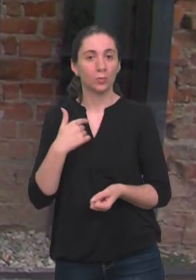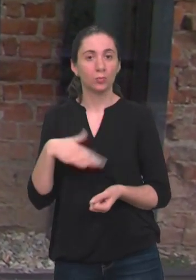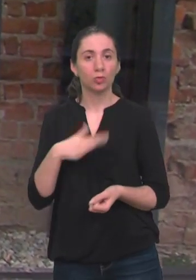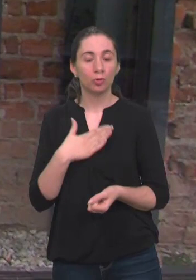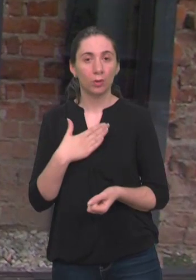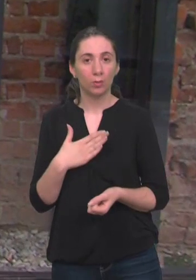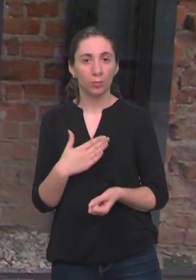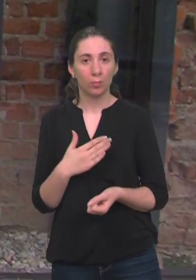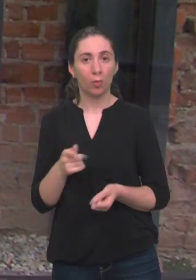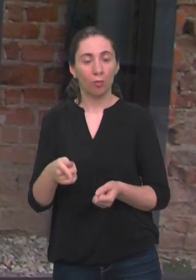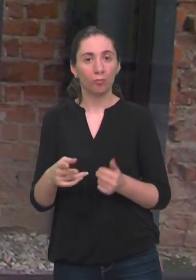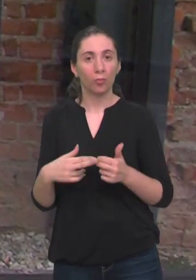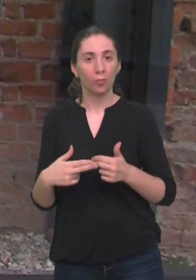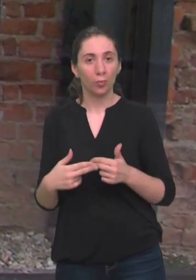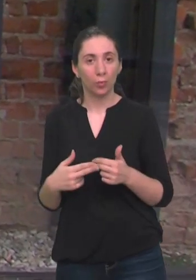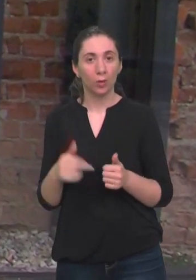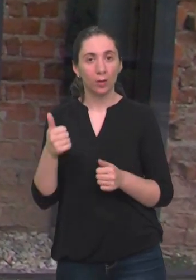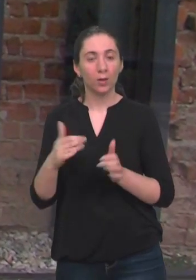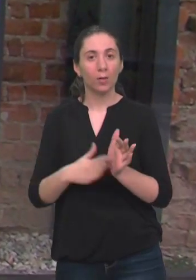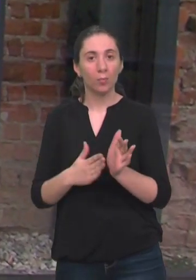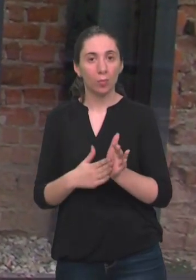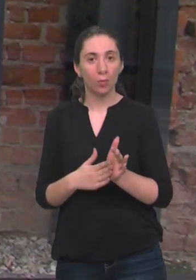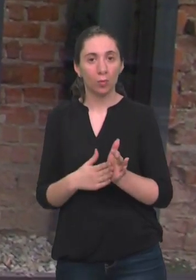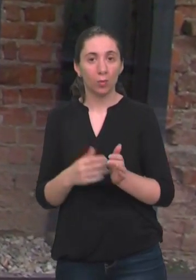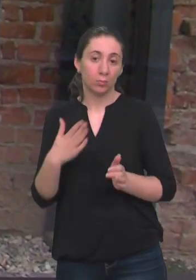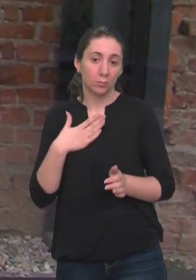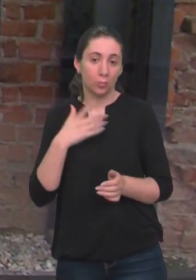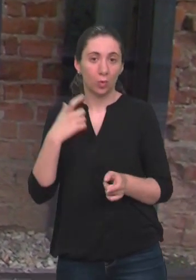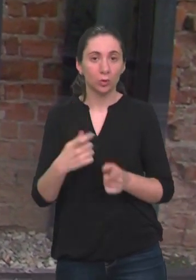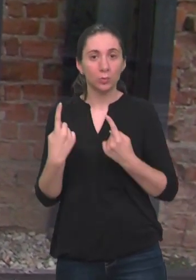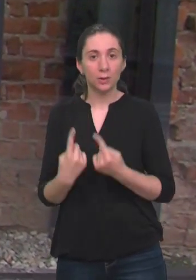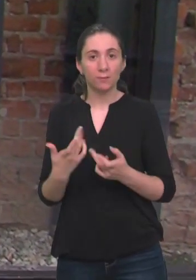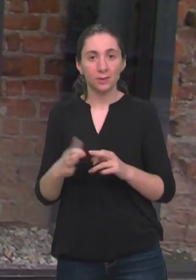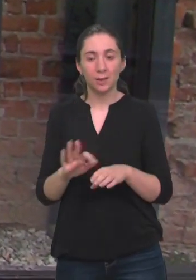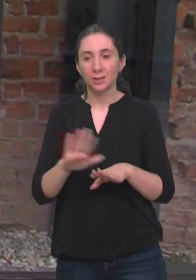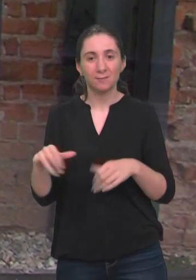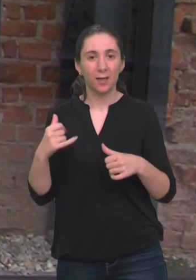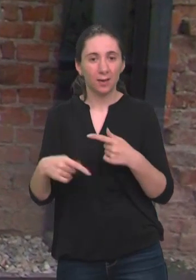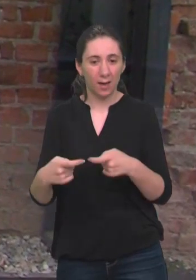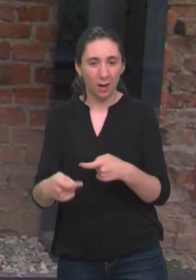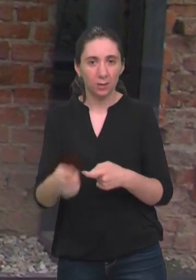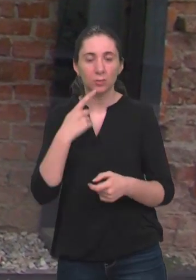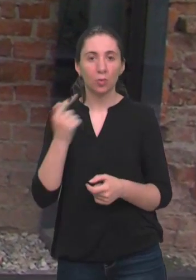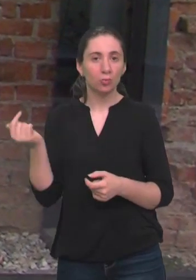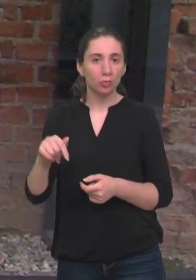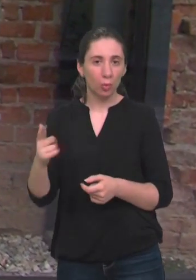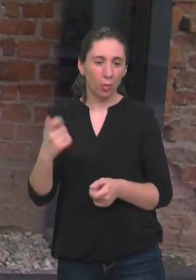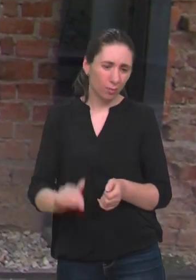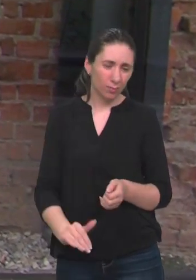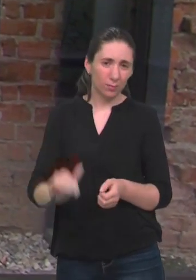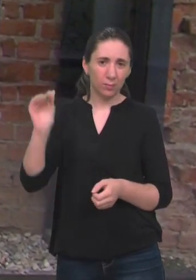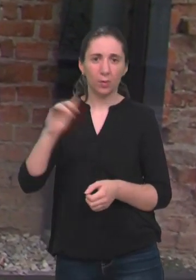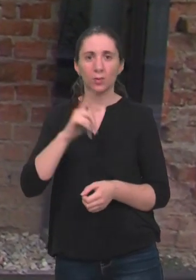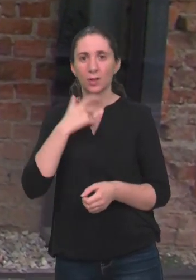da ovo bude jedna poruka, to je bar moj osobni stav za sve generacije koje će ovdje dolaziti od najmlađih pa